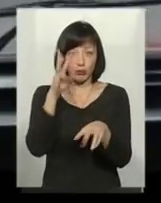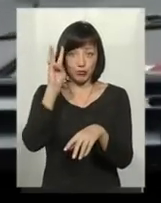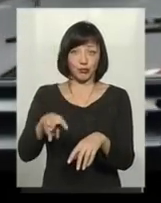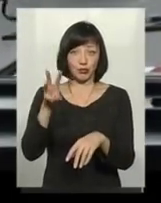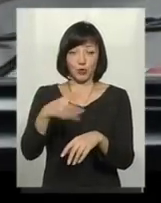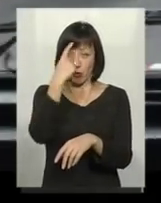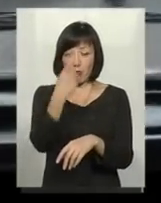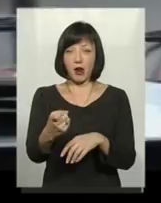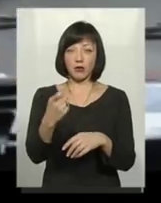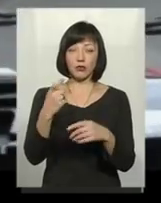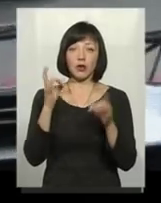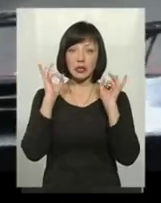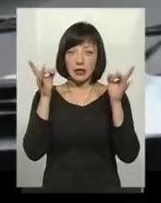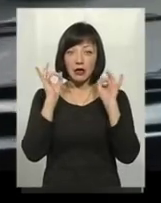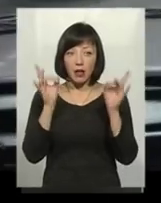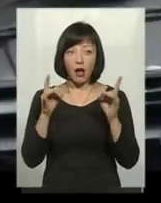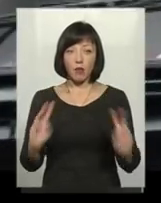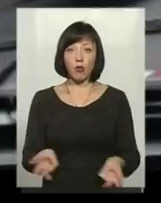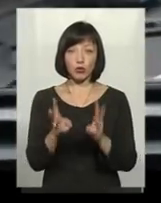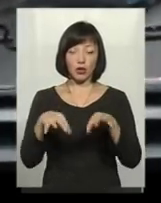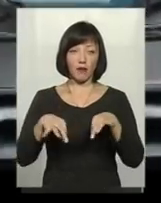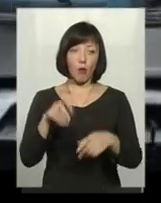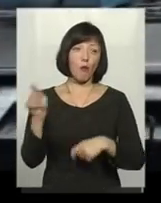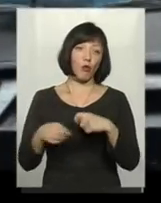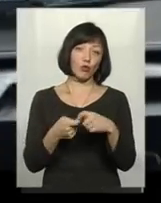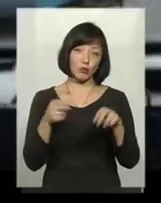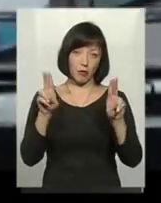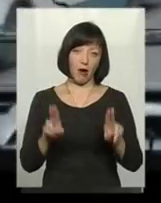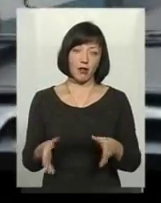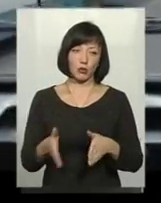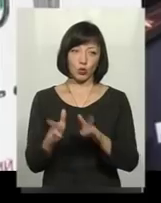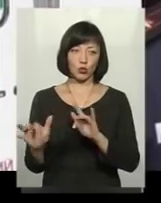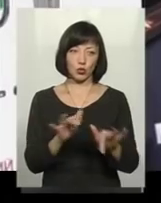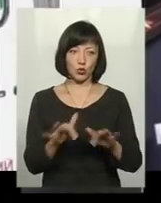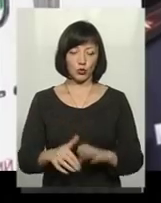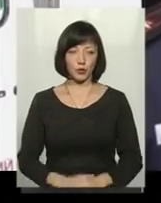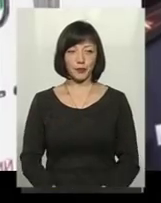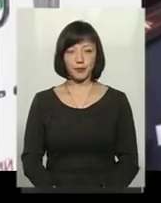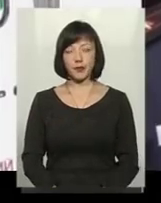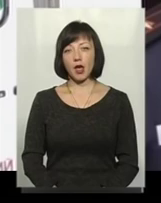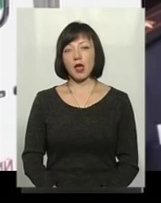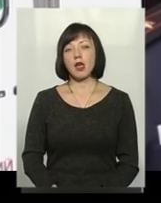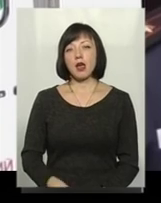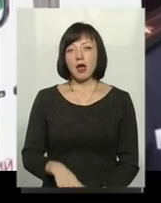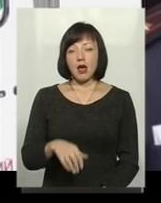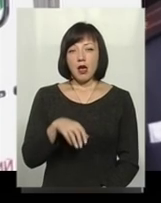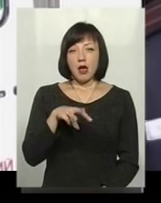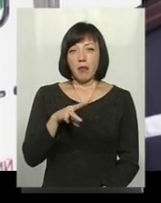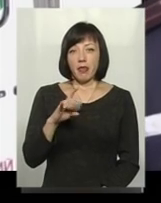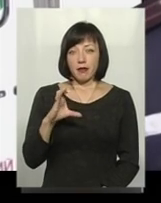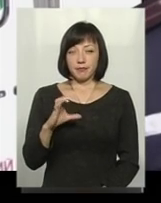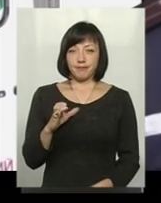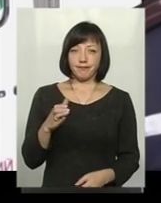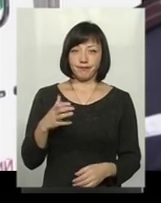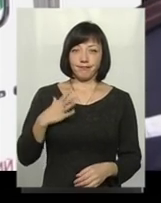на попереджувальні сигнали пожежної автівки, порушуючи цим правила дорожнього руху. Рятувальникам доводиться